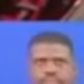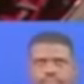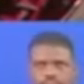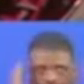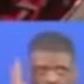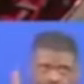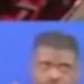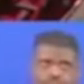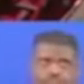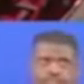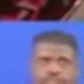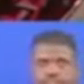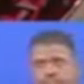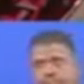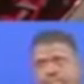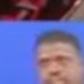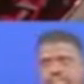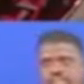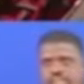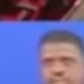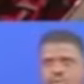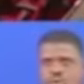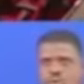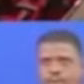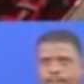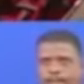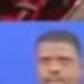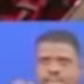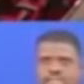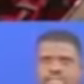Mheshimiwa Peter Joseph Serukamba Iringa.